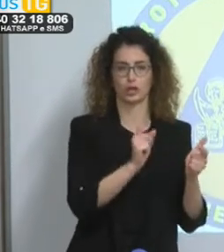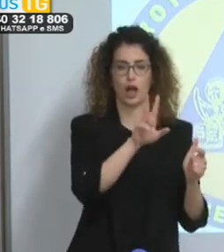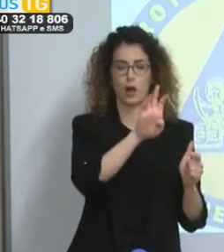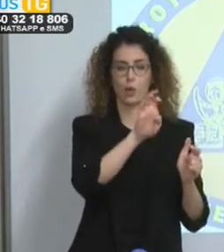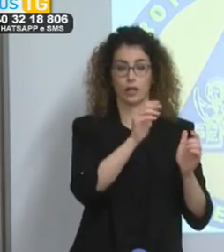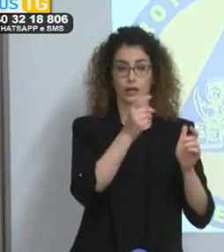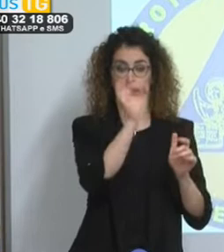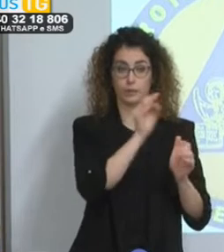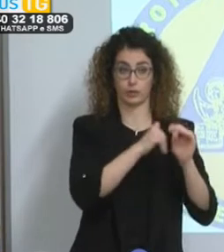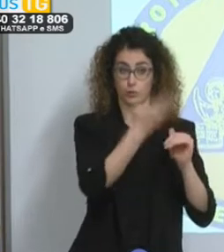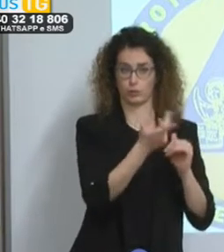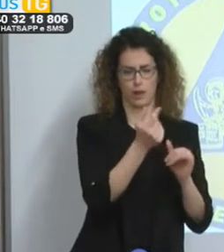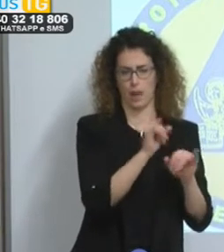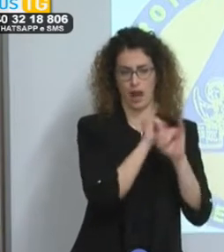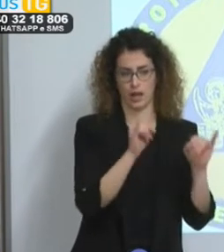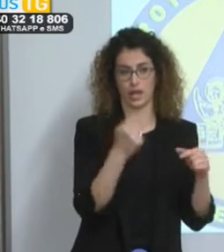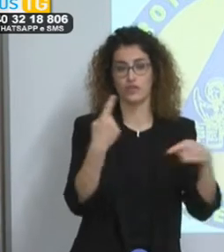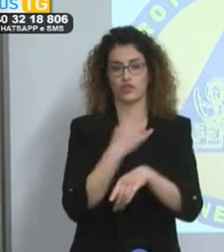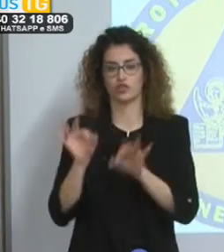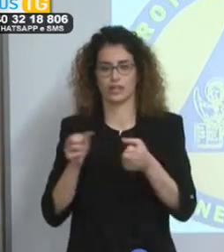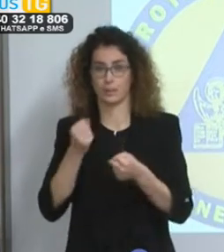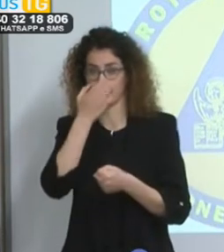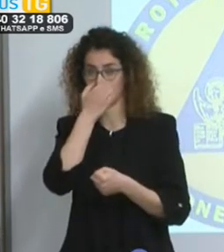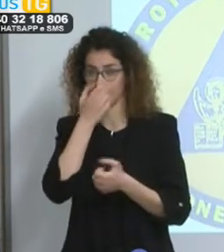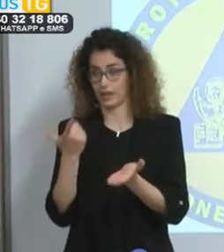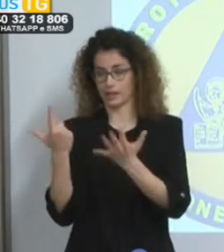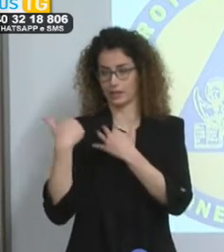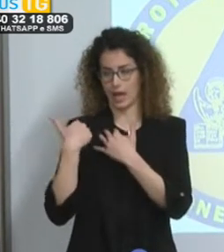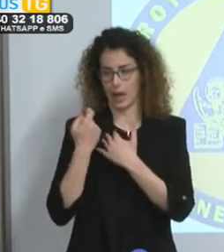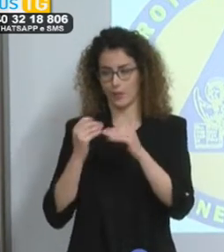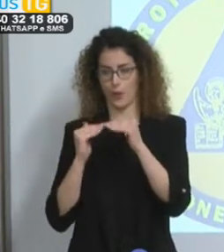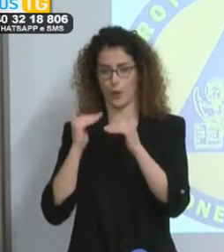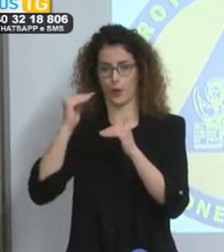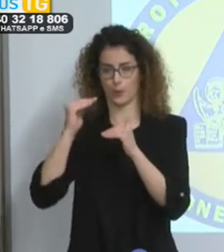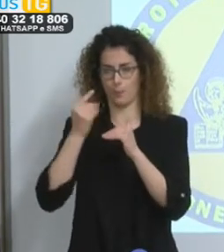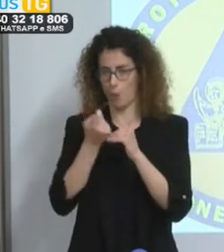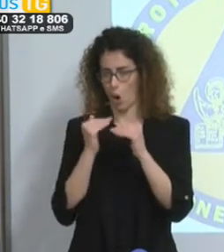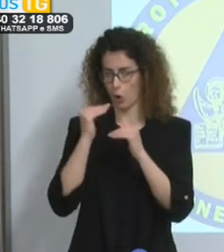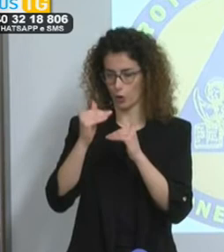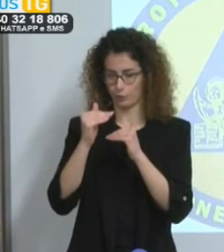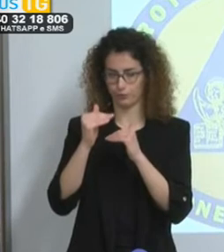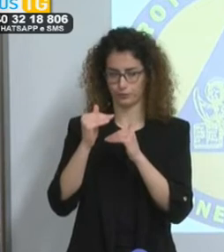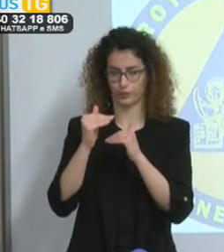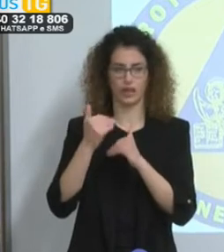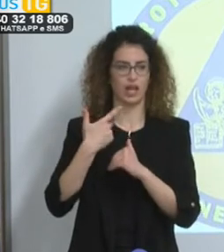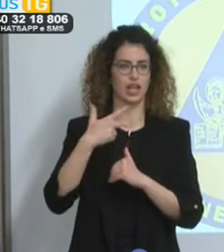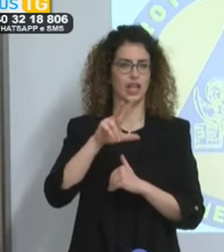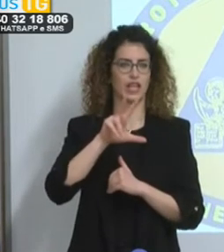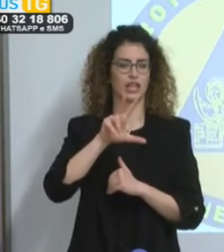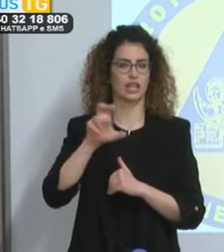la terapia intensiva la scorsa settimana di poco ma c'era sopra, e quando eravamo a